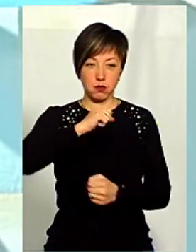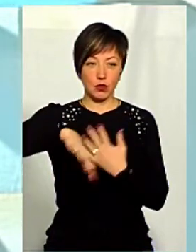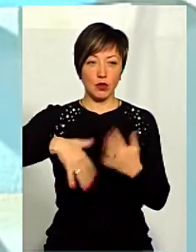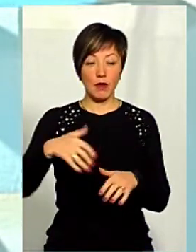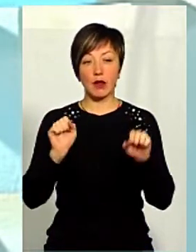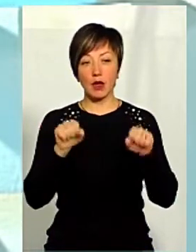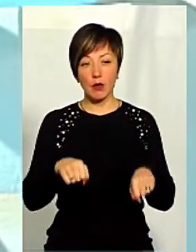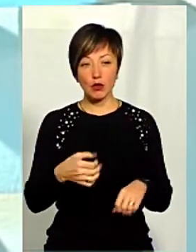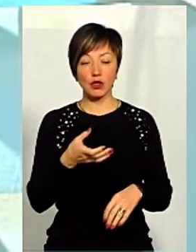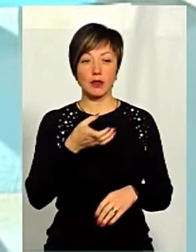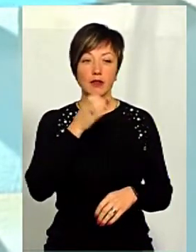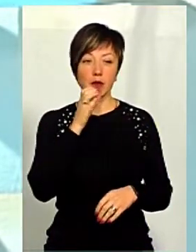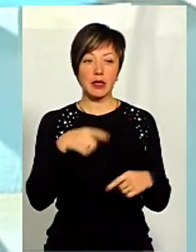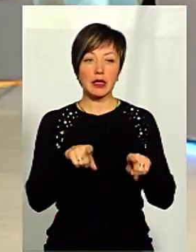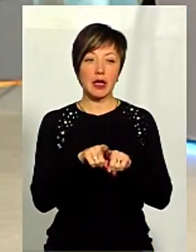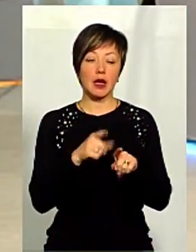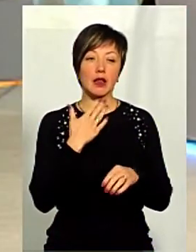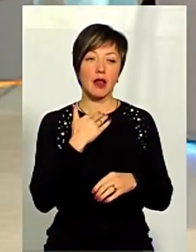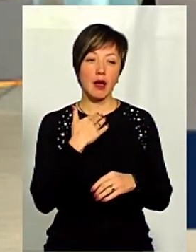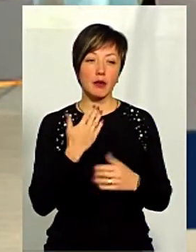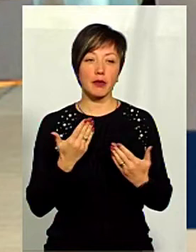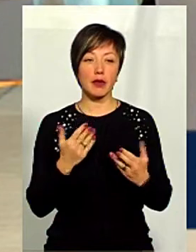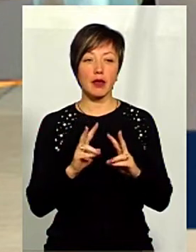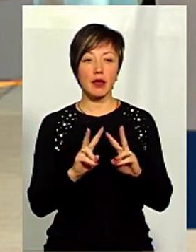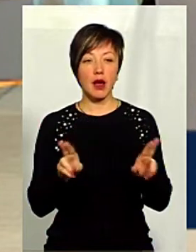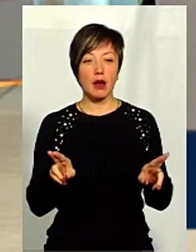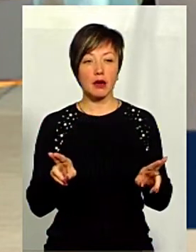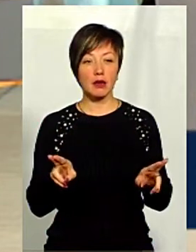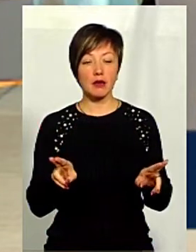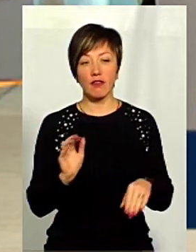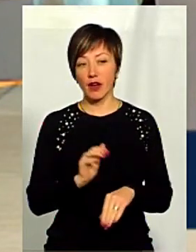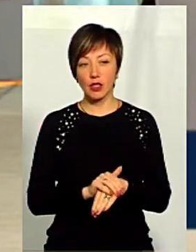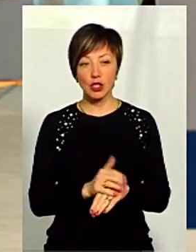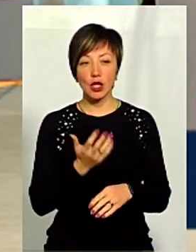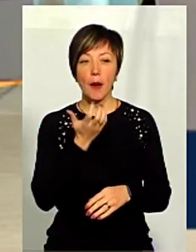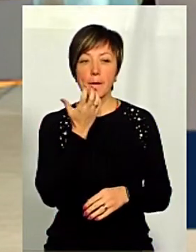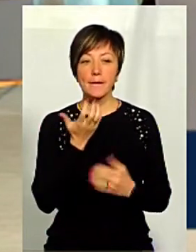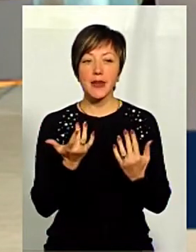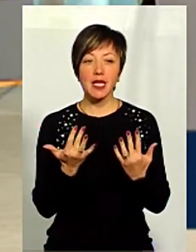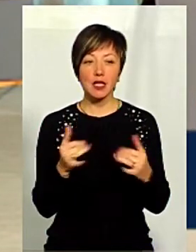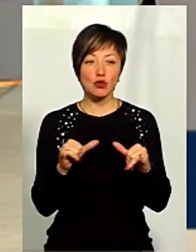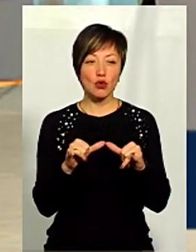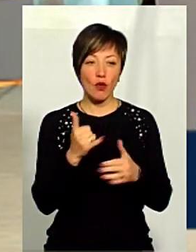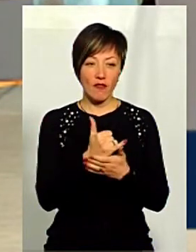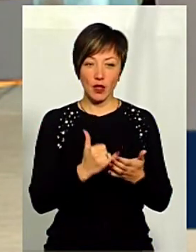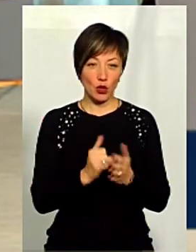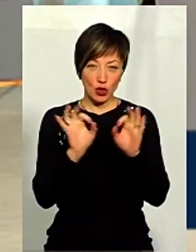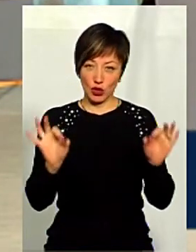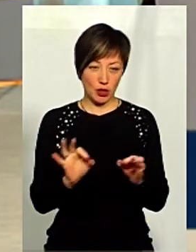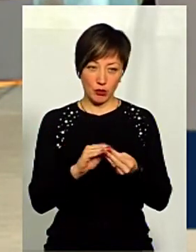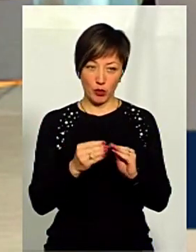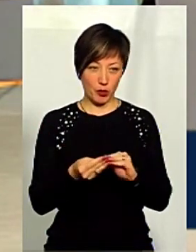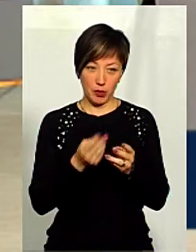спожити такий напій, ну, тобто, як фактично підігріти столове вино, я абсолютно не бачу